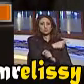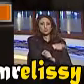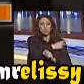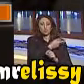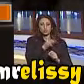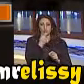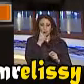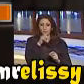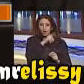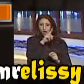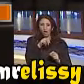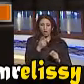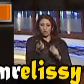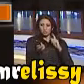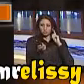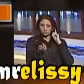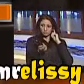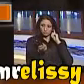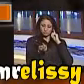نعم.